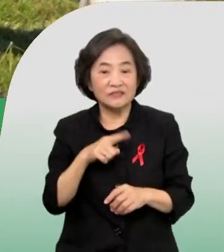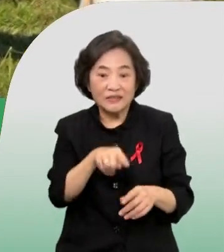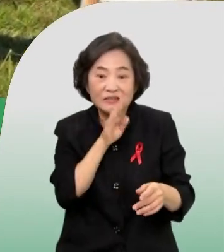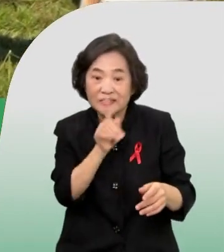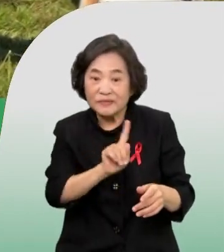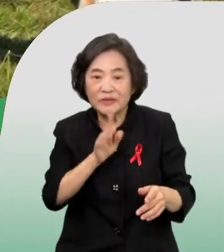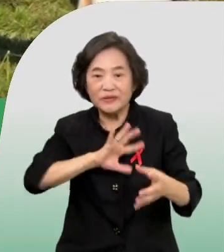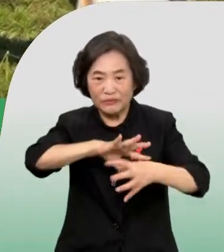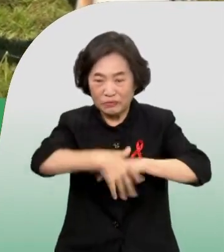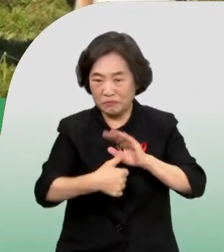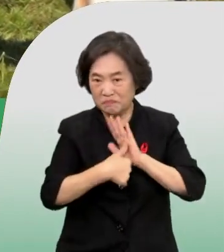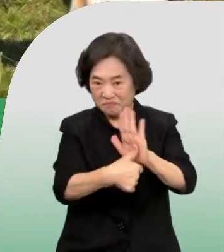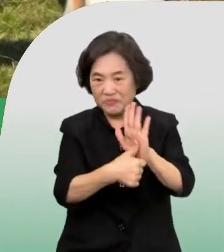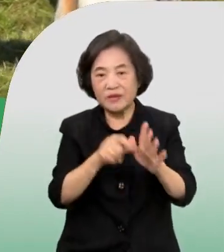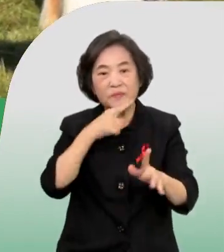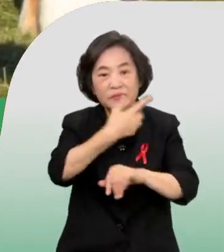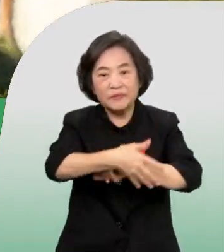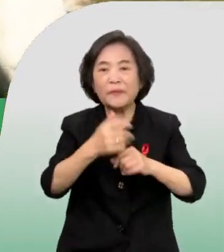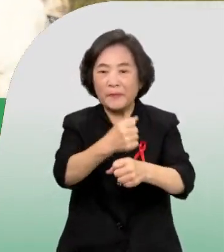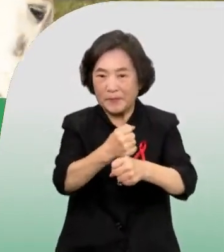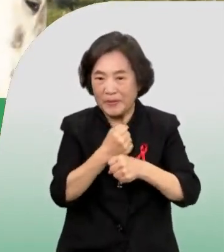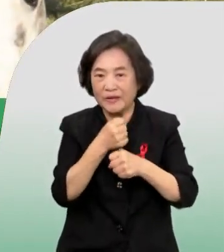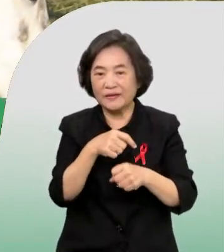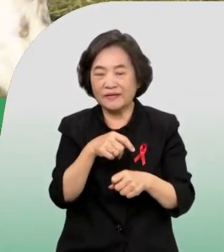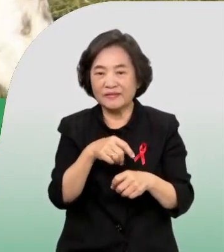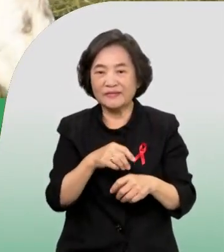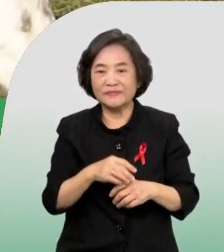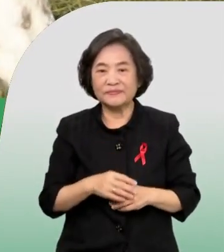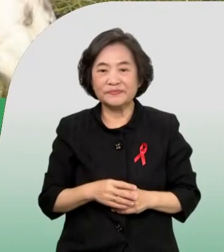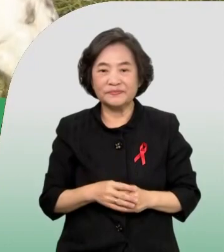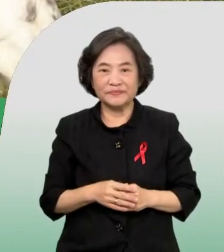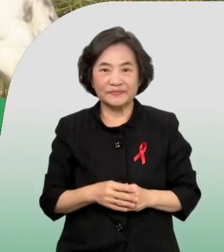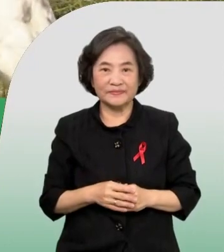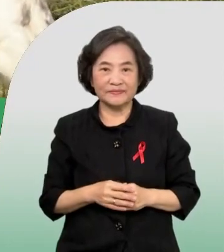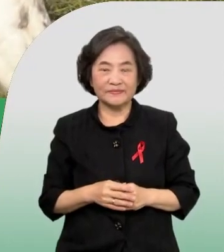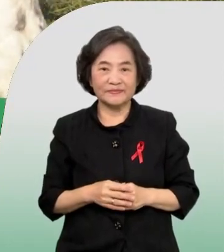全世界著名计冰岛马。